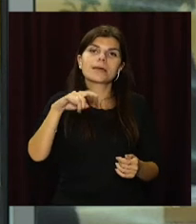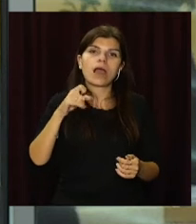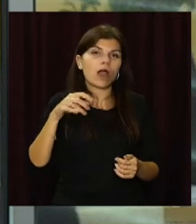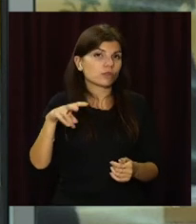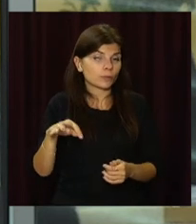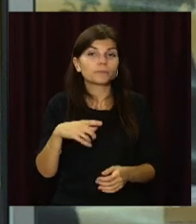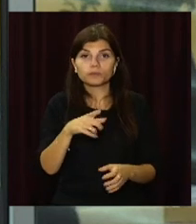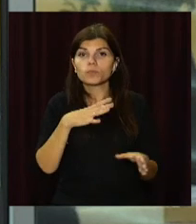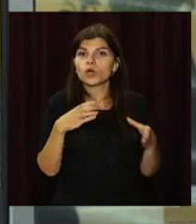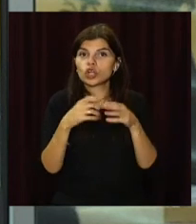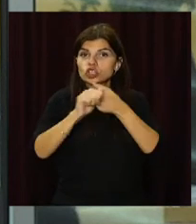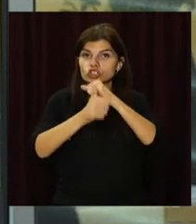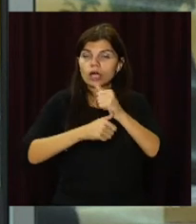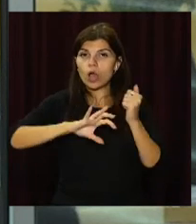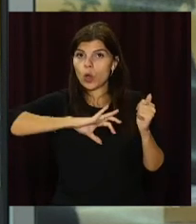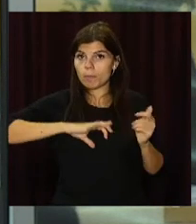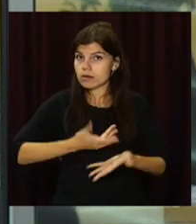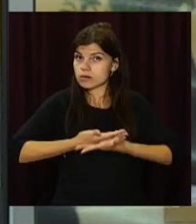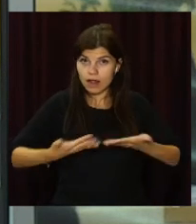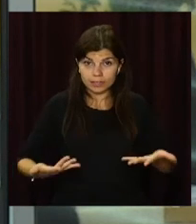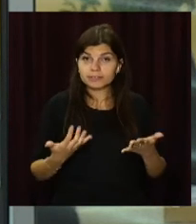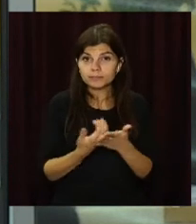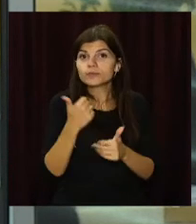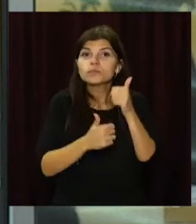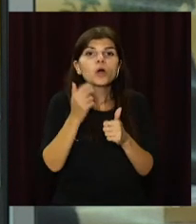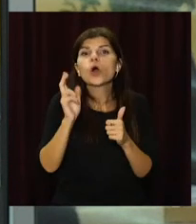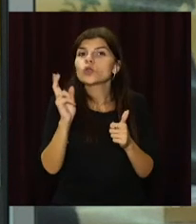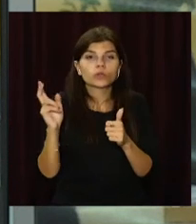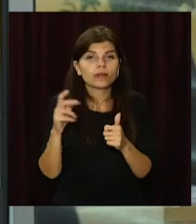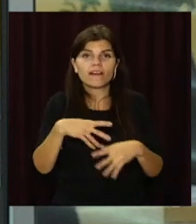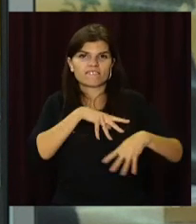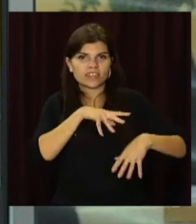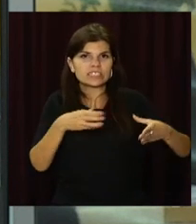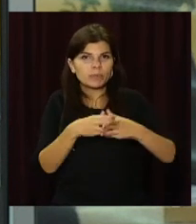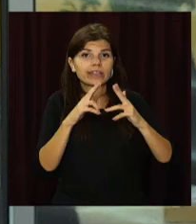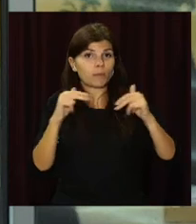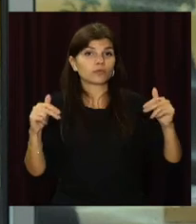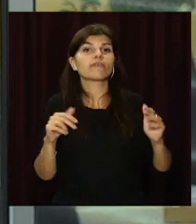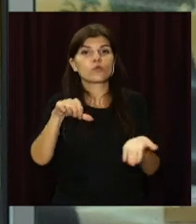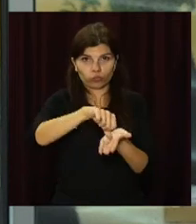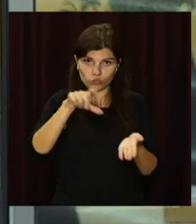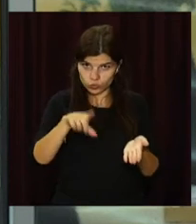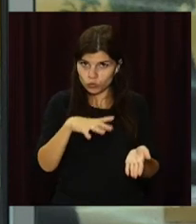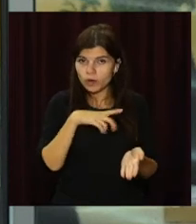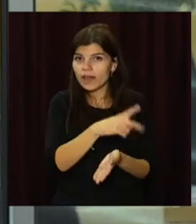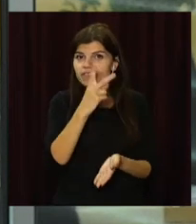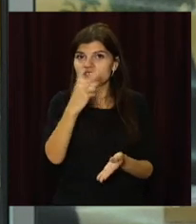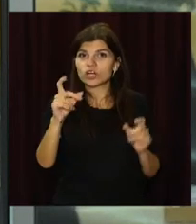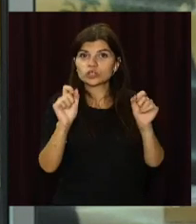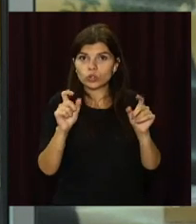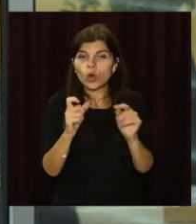розіграли 16 комплектів нагород. Переможцем у командному заліку стала ветеранська збірна Дніпропетровщини. У неї 22